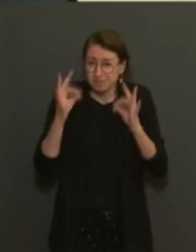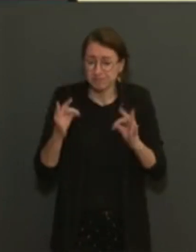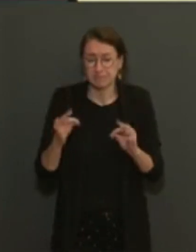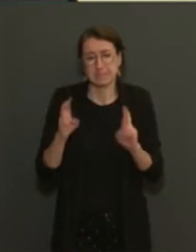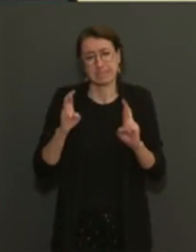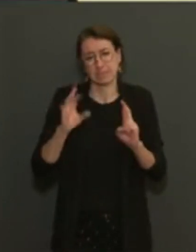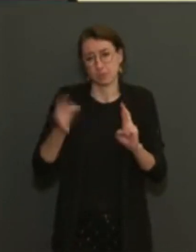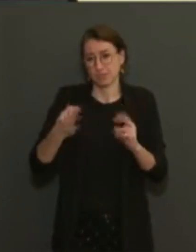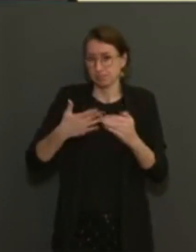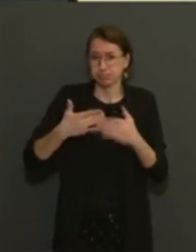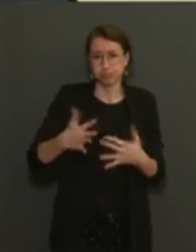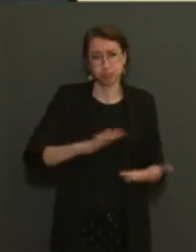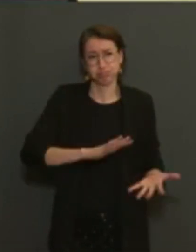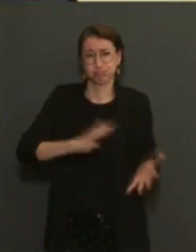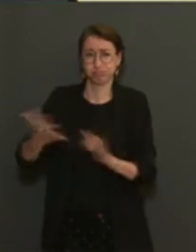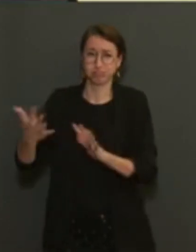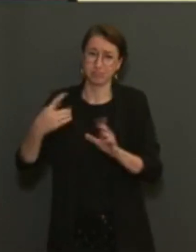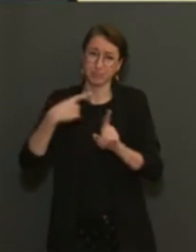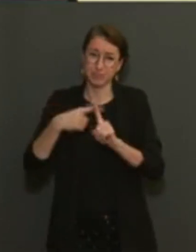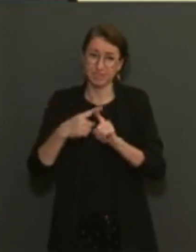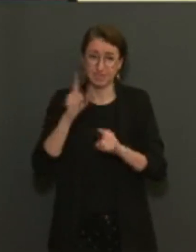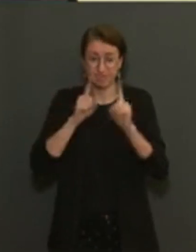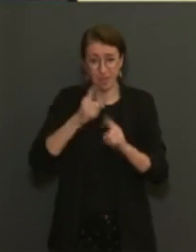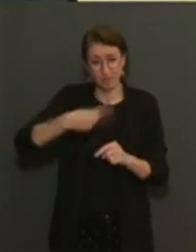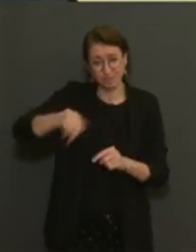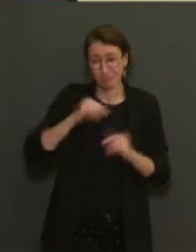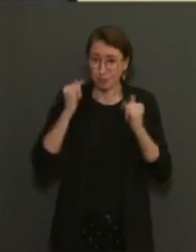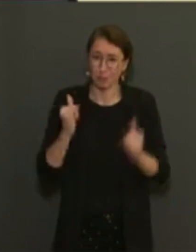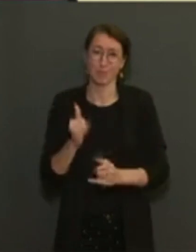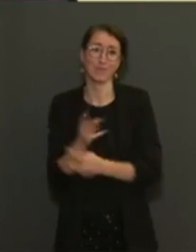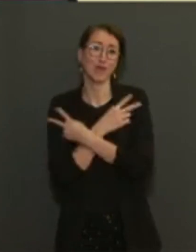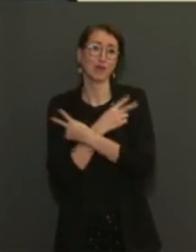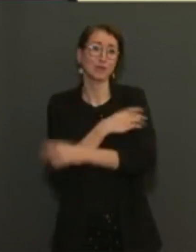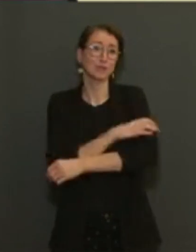malgré tout que vous passerez une semaine de vacances de Toussaint pas trop désagréable. Merci beaucoup.